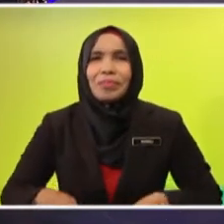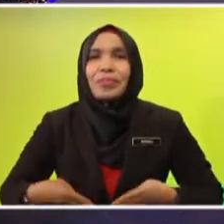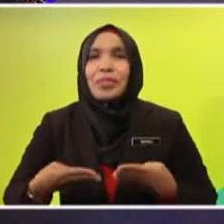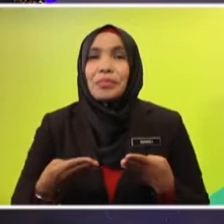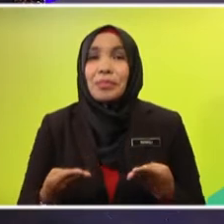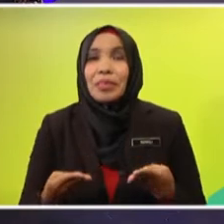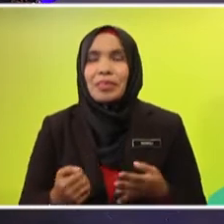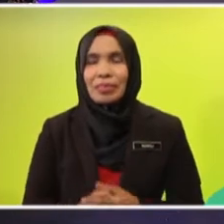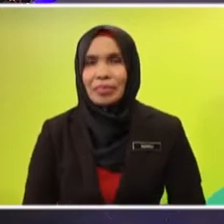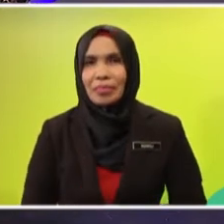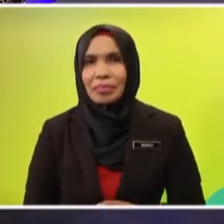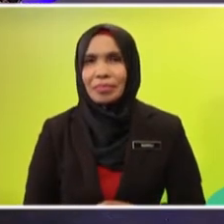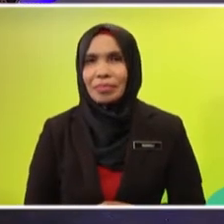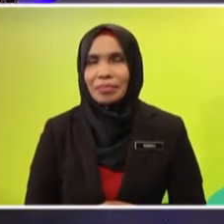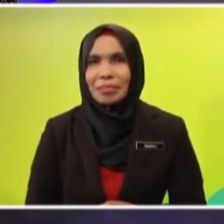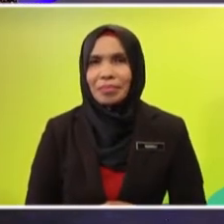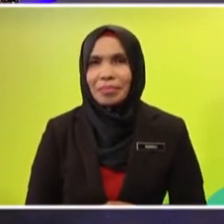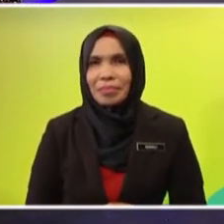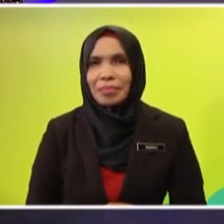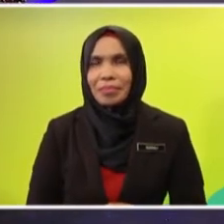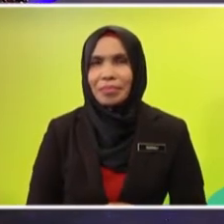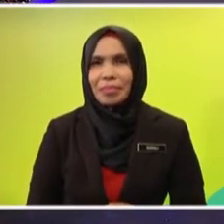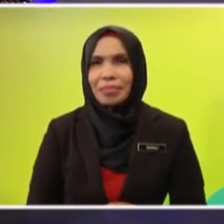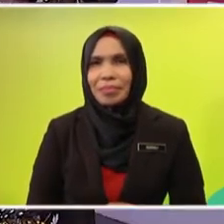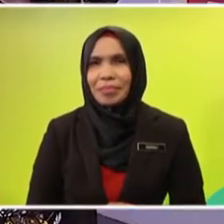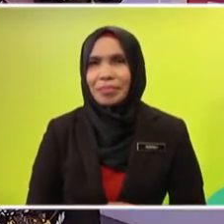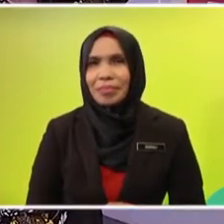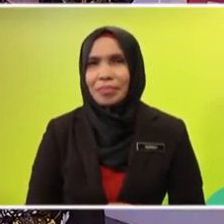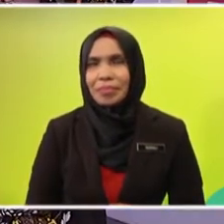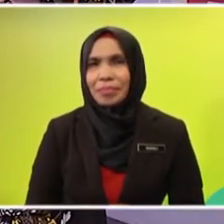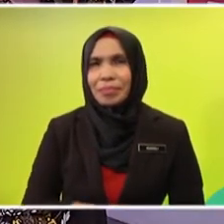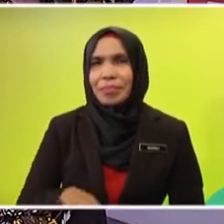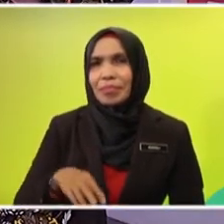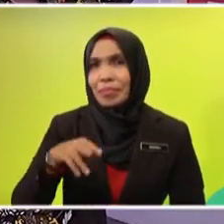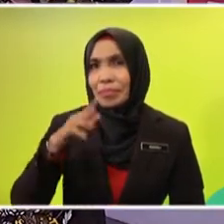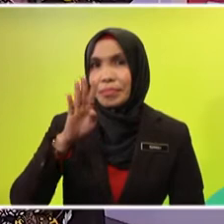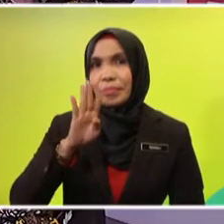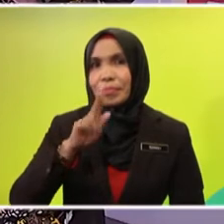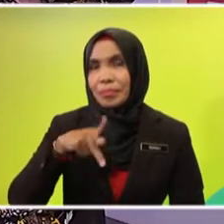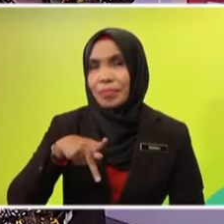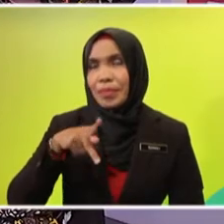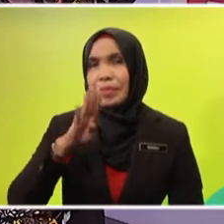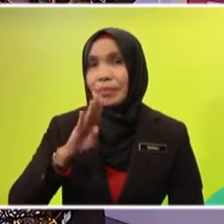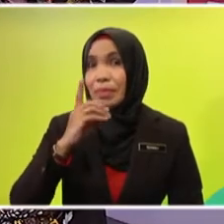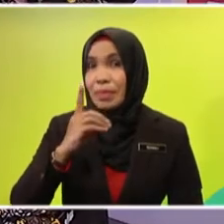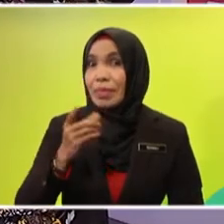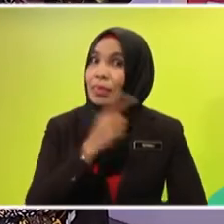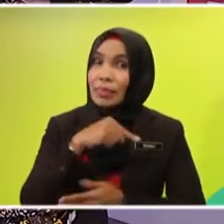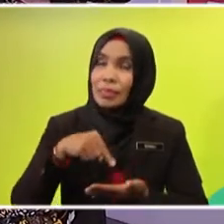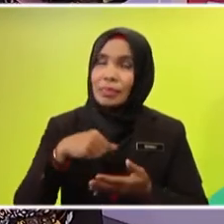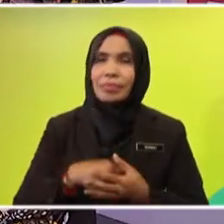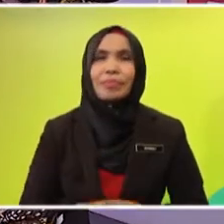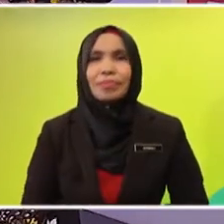pentaksiran keseluruhan silakan baik jadi dengan Epic hari ini langkah-langkah yang telah kita jalankan